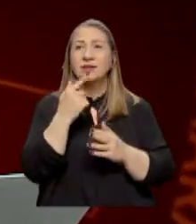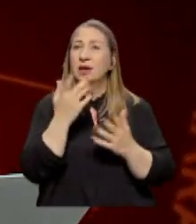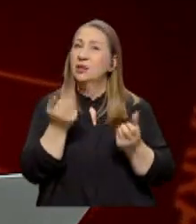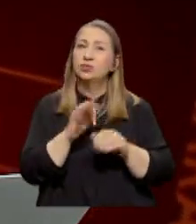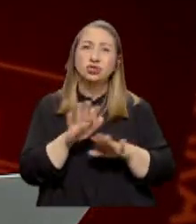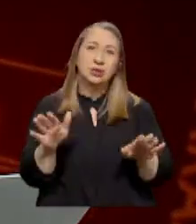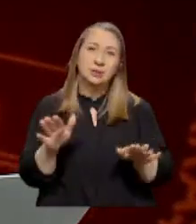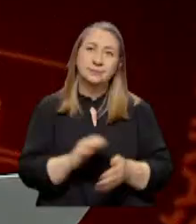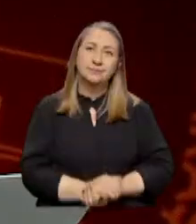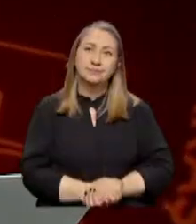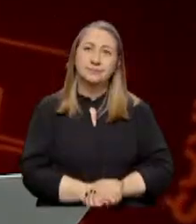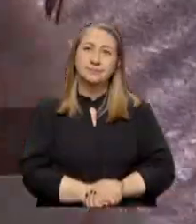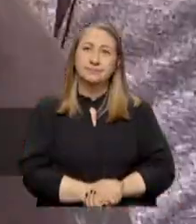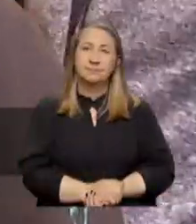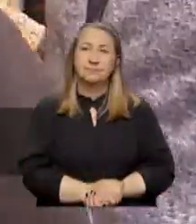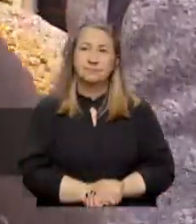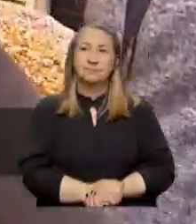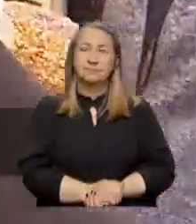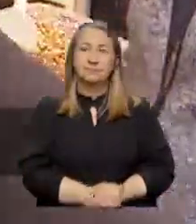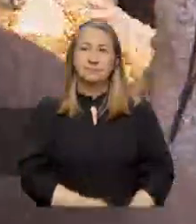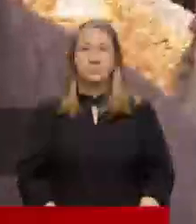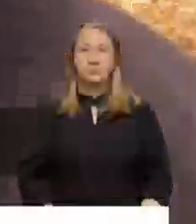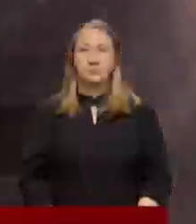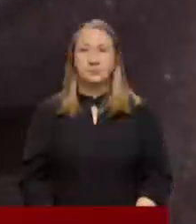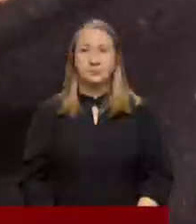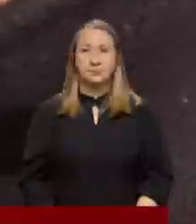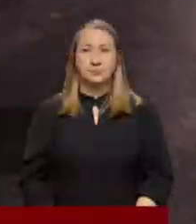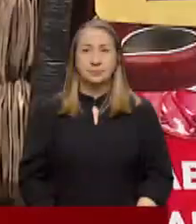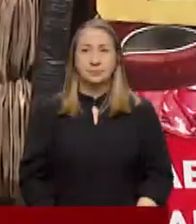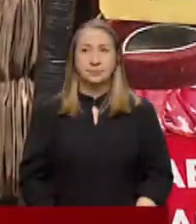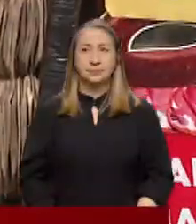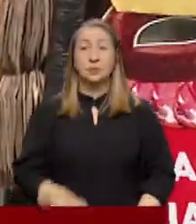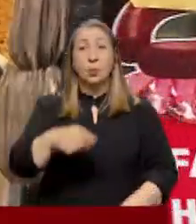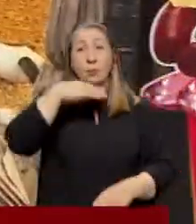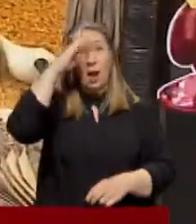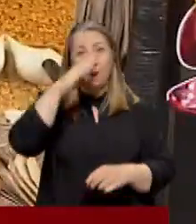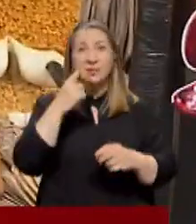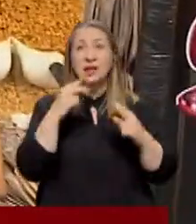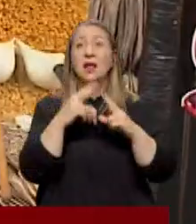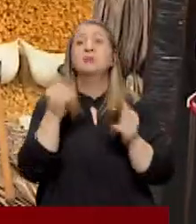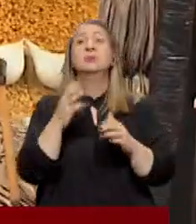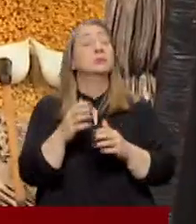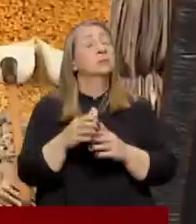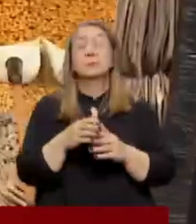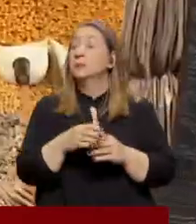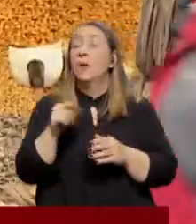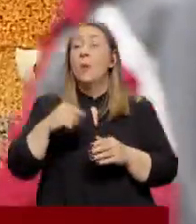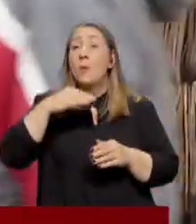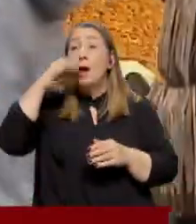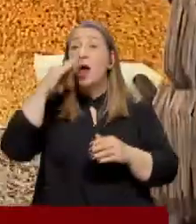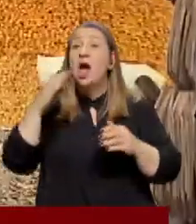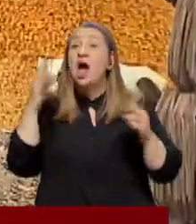tatlı giremeyecek. Ay, taze, taze, taze. Bu bayram tatlı girmeyecek mi eve? Bu